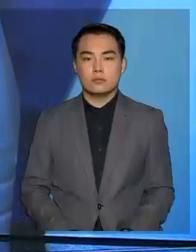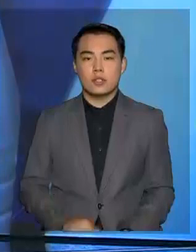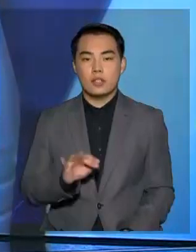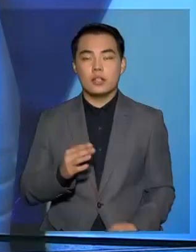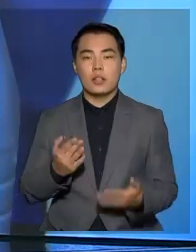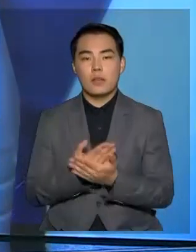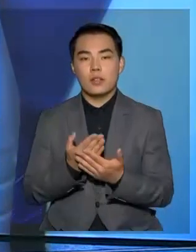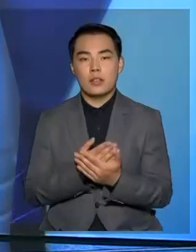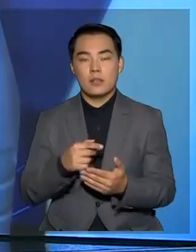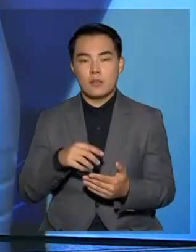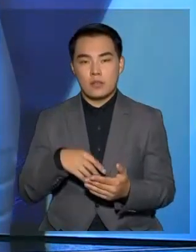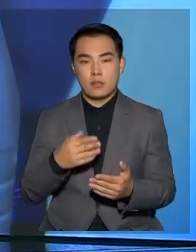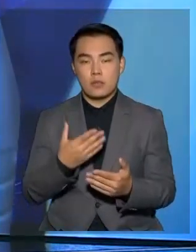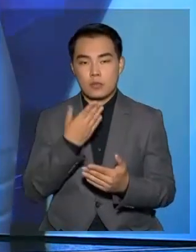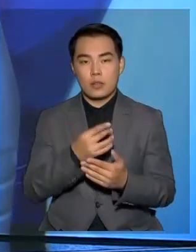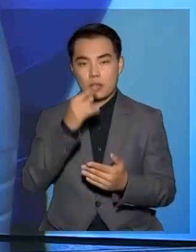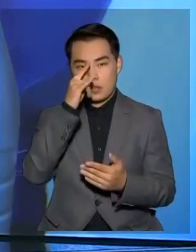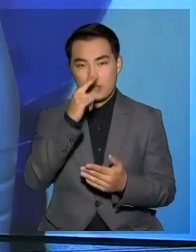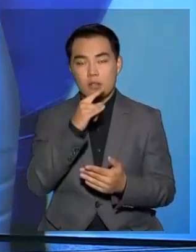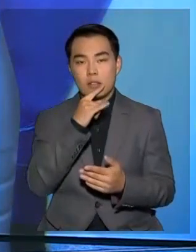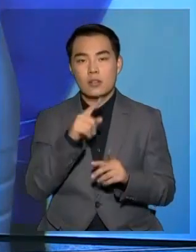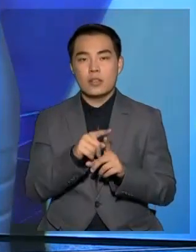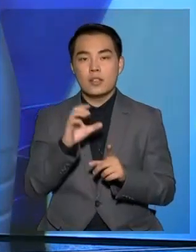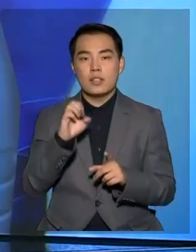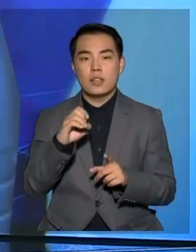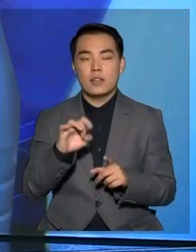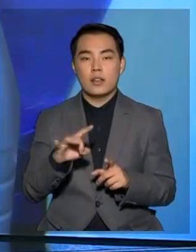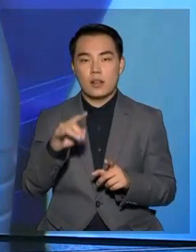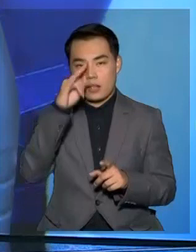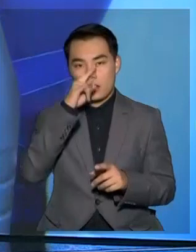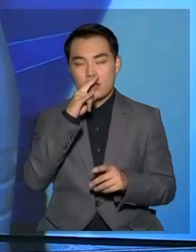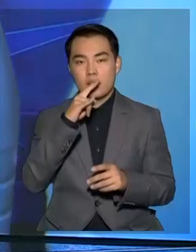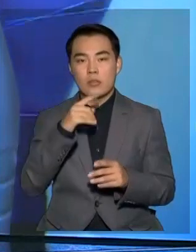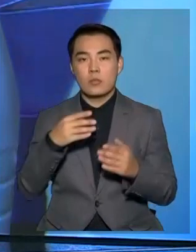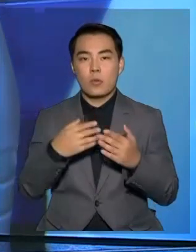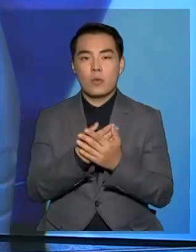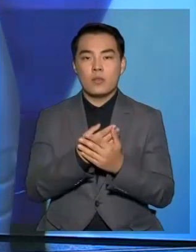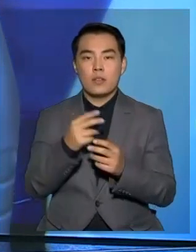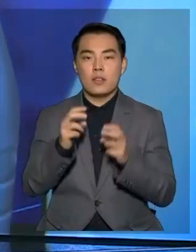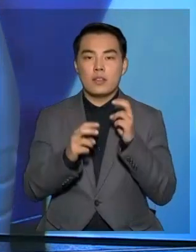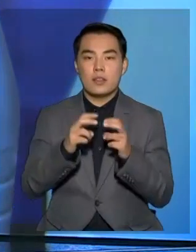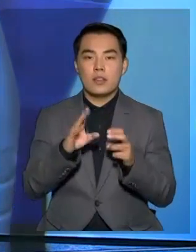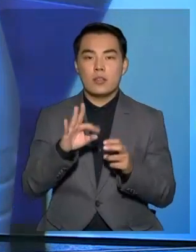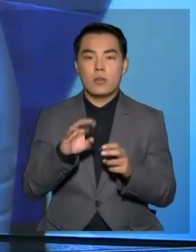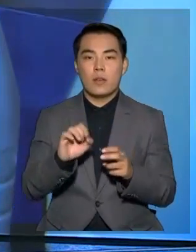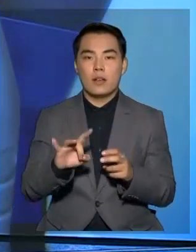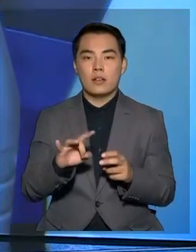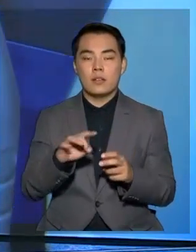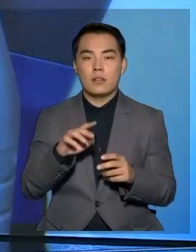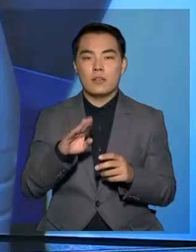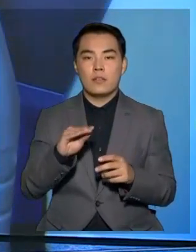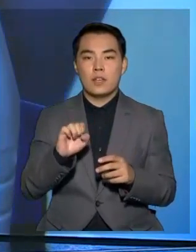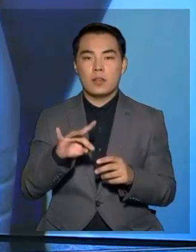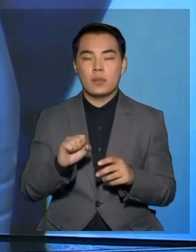и к новостям в нашей стране северо-казахстанской области запустили новую молочно-товарную ферму на сегодня это